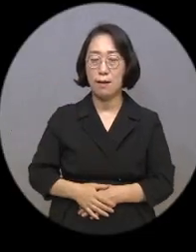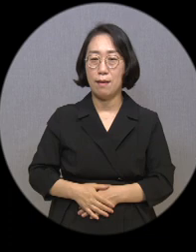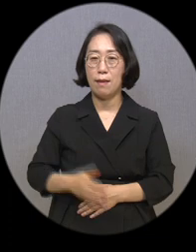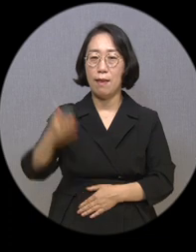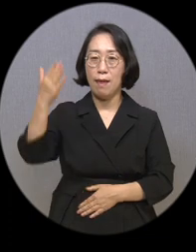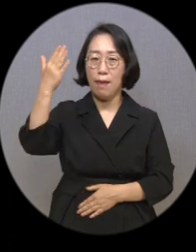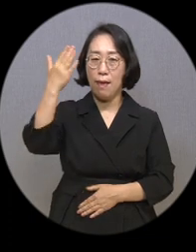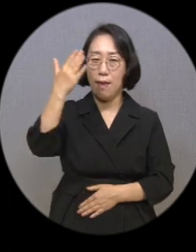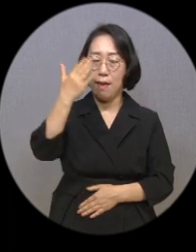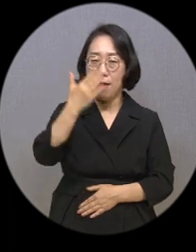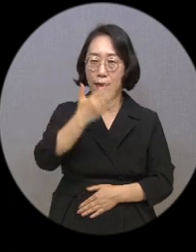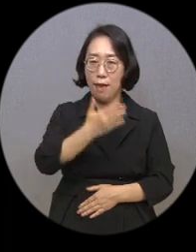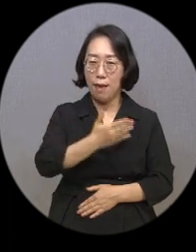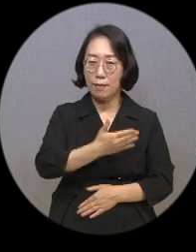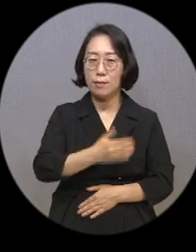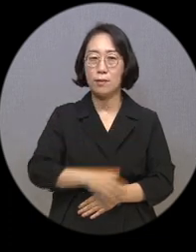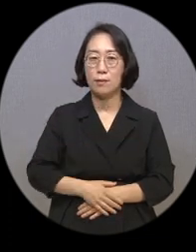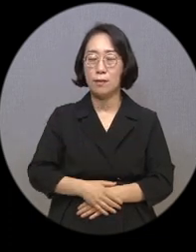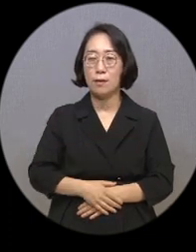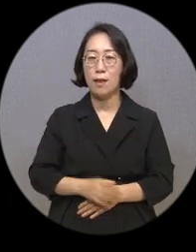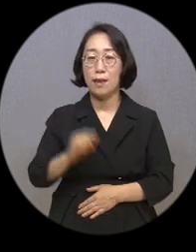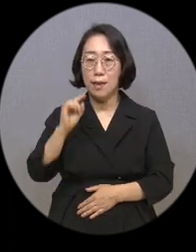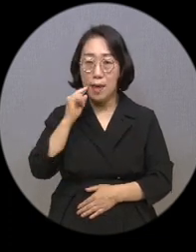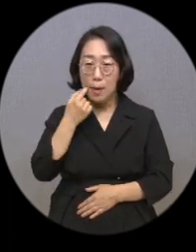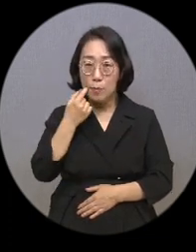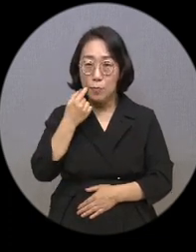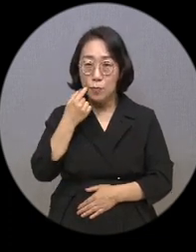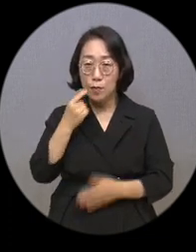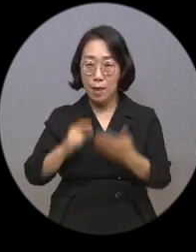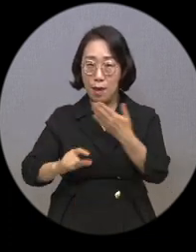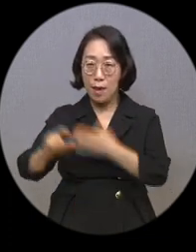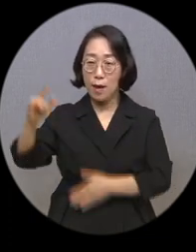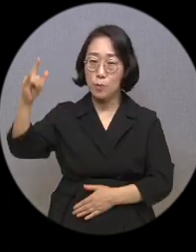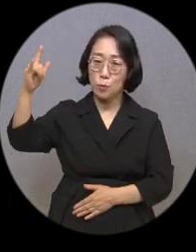말갛게 씻은 얼굴 고운해야 수산아